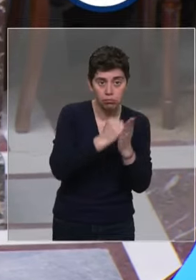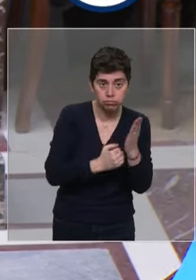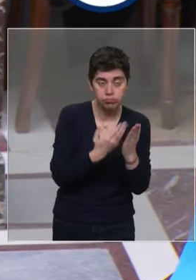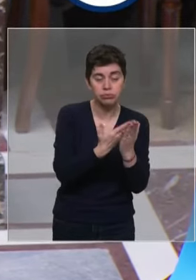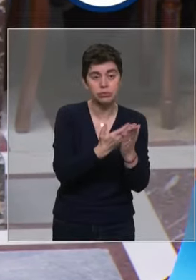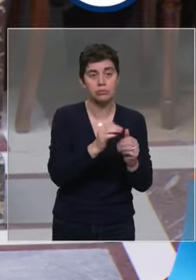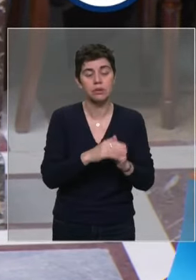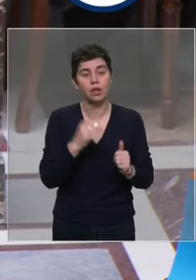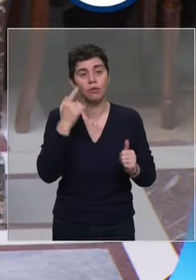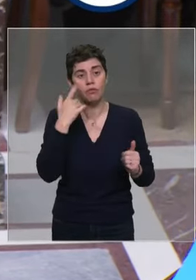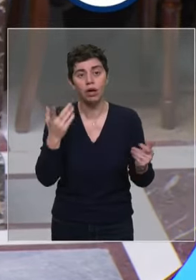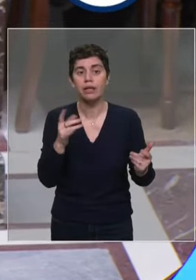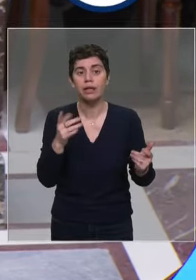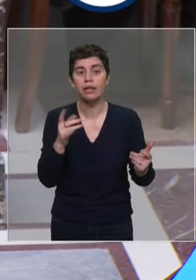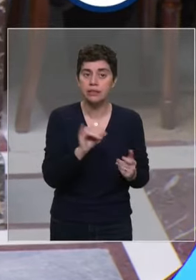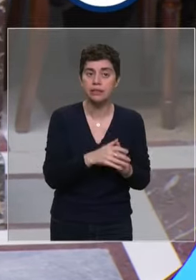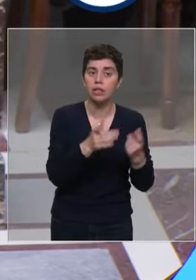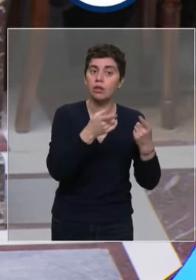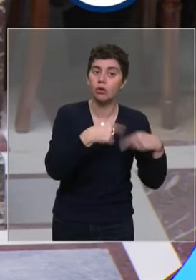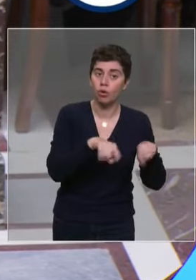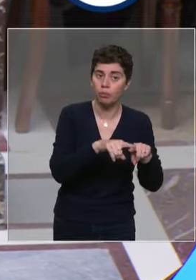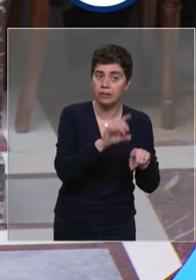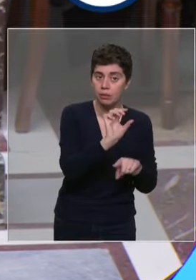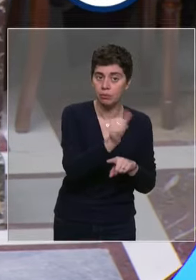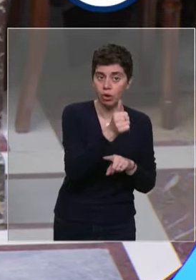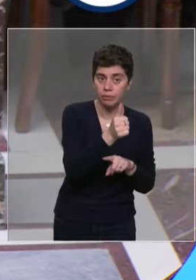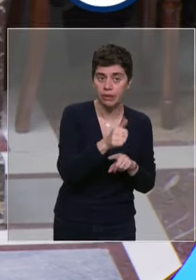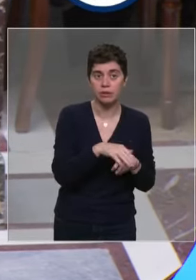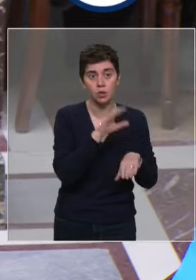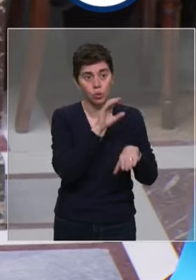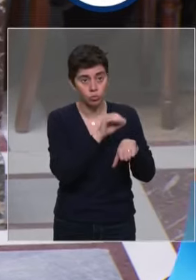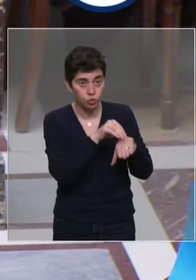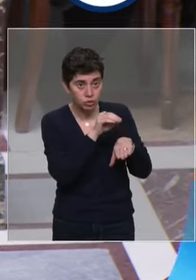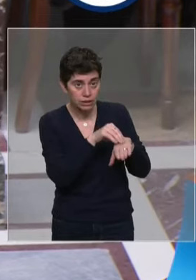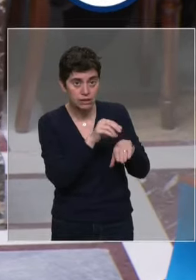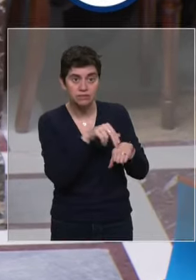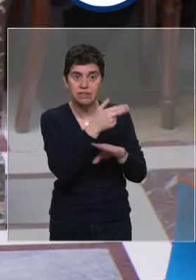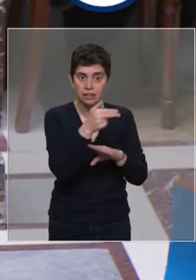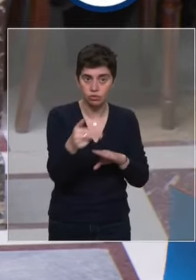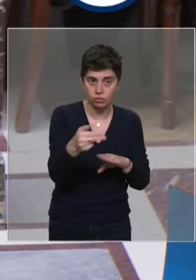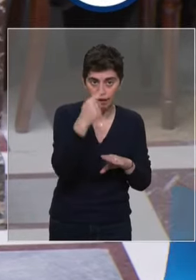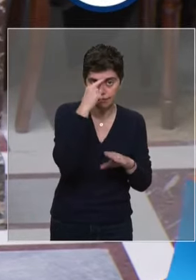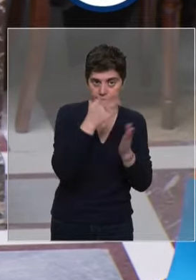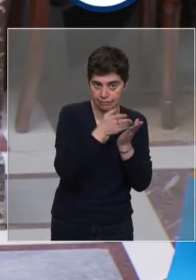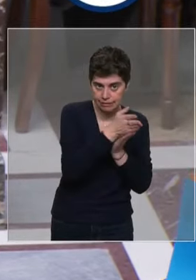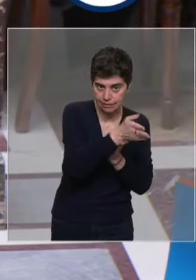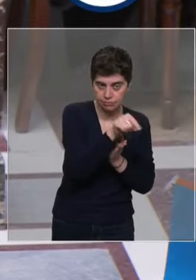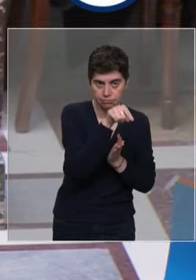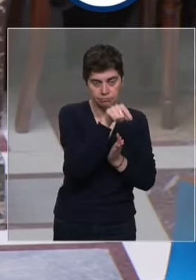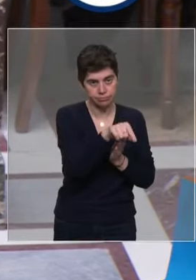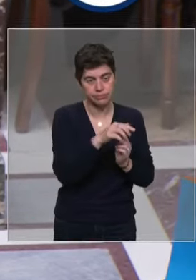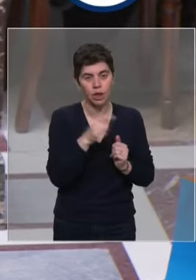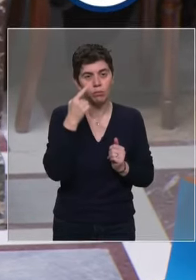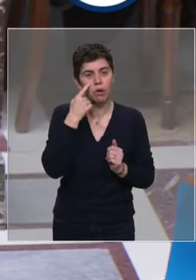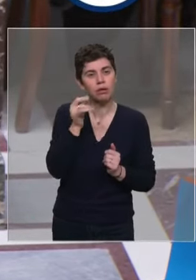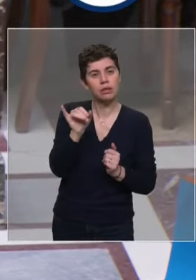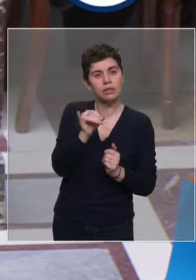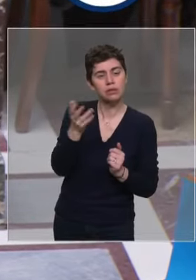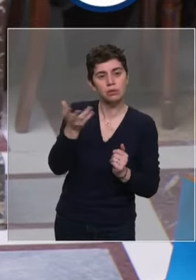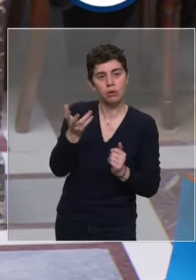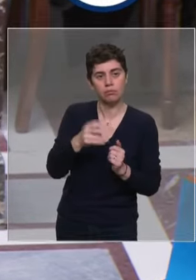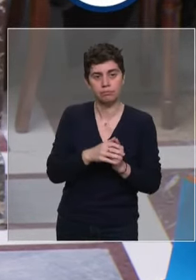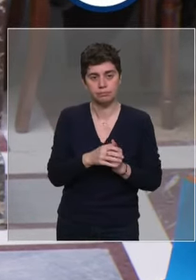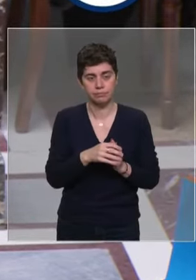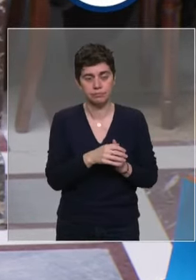dans l'ordre, je commencerai par le comité consultatif, bien sûr, national d'éthique. Je pense également à ce